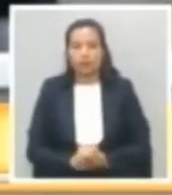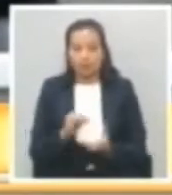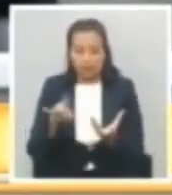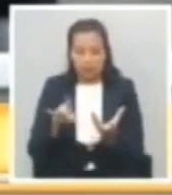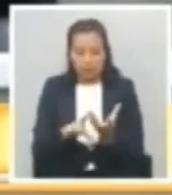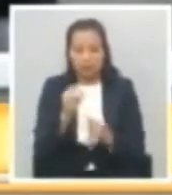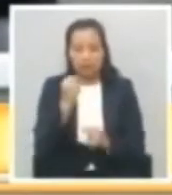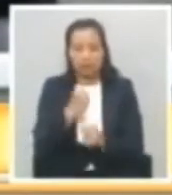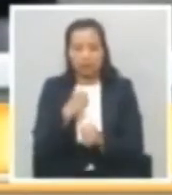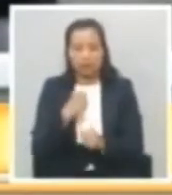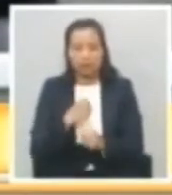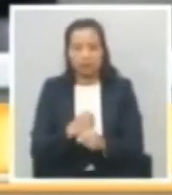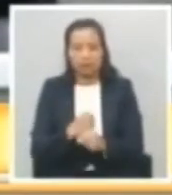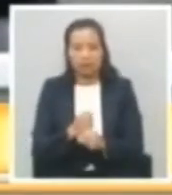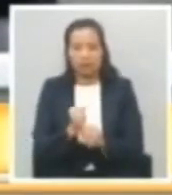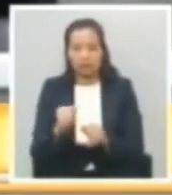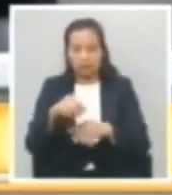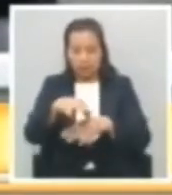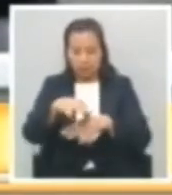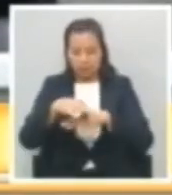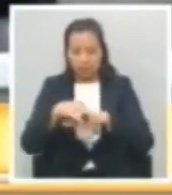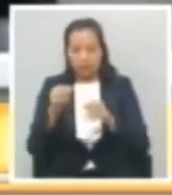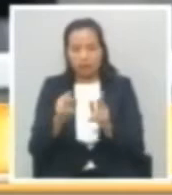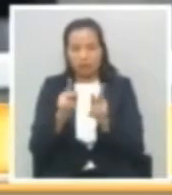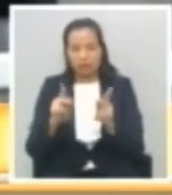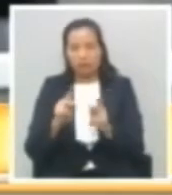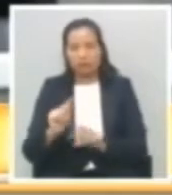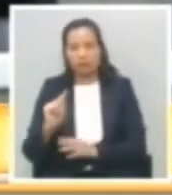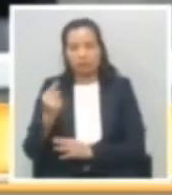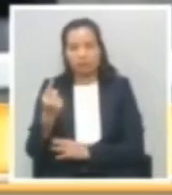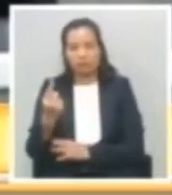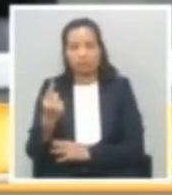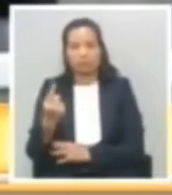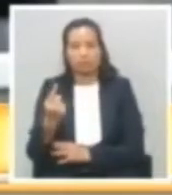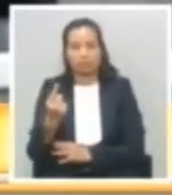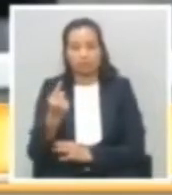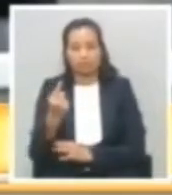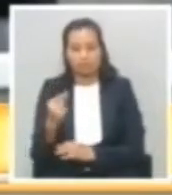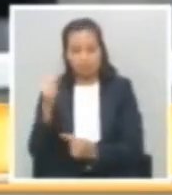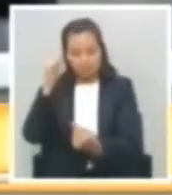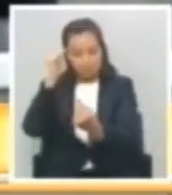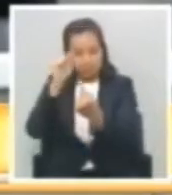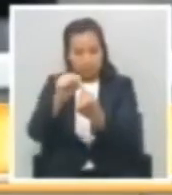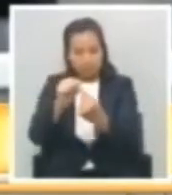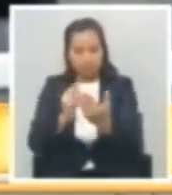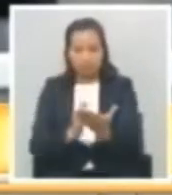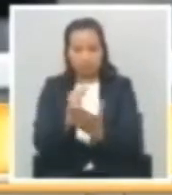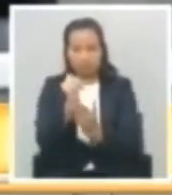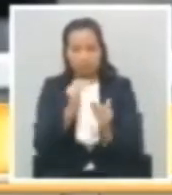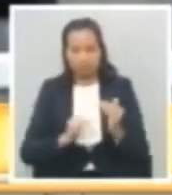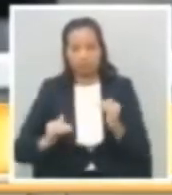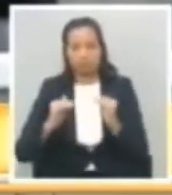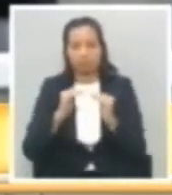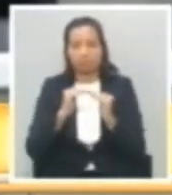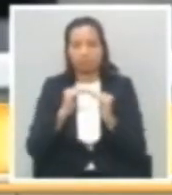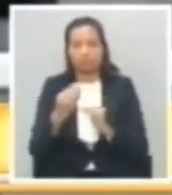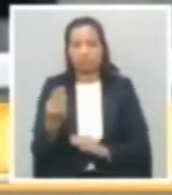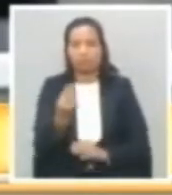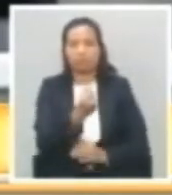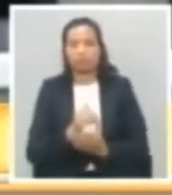ธิภาพในการทำงานจากการตั้งกรรมการขึ้นมาต่างหากและสามารถที่จะบรรลุเป้าหมายในการสร้างความเสมอภาคให้กับเขาได้โดย